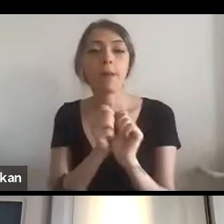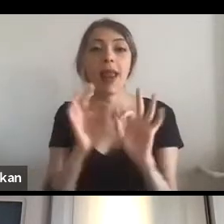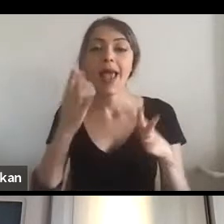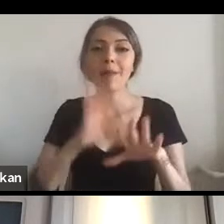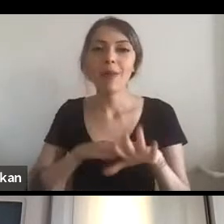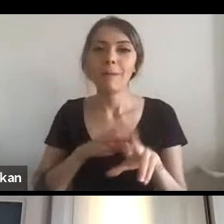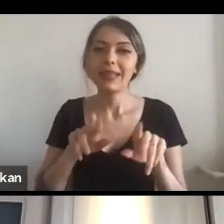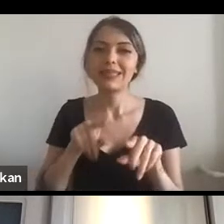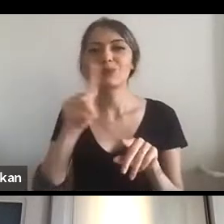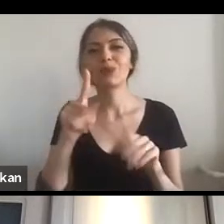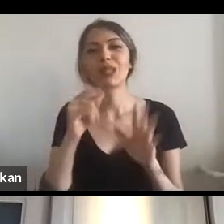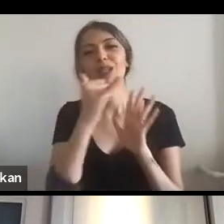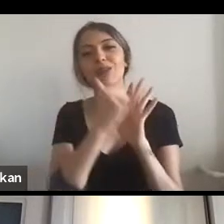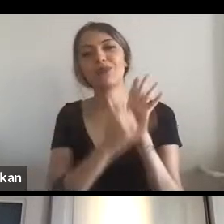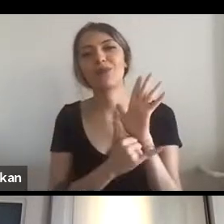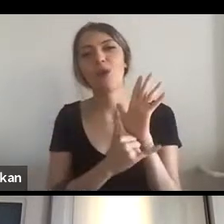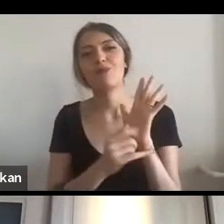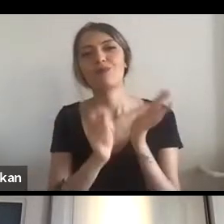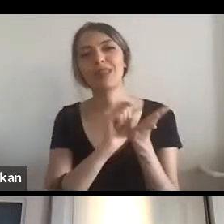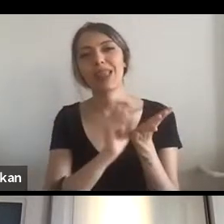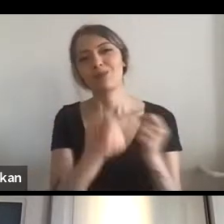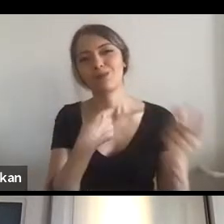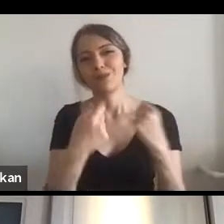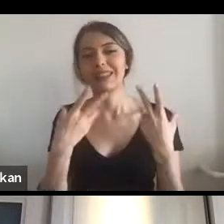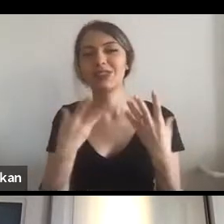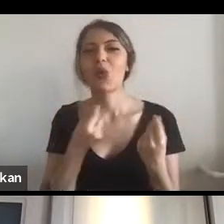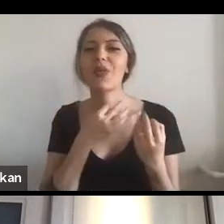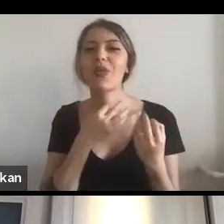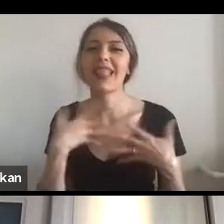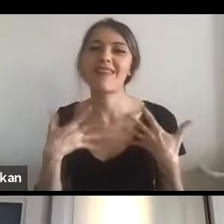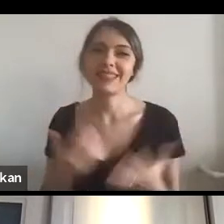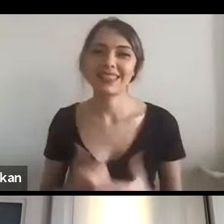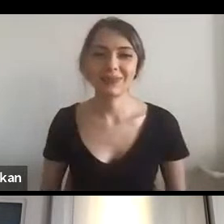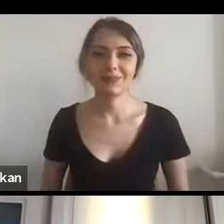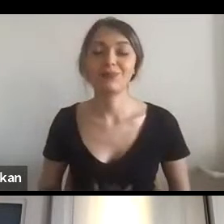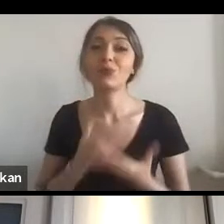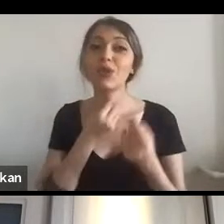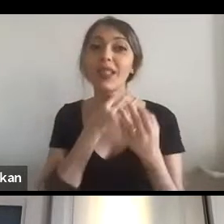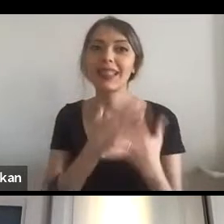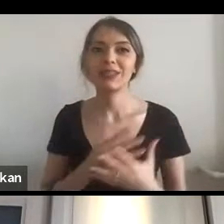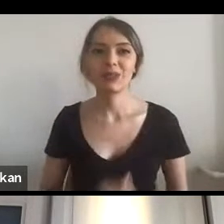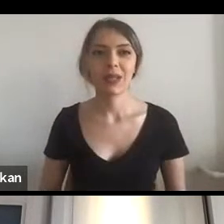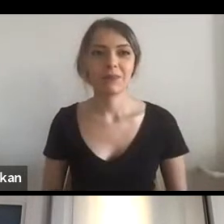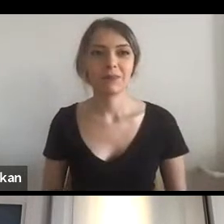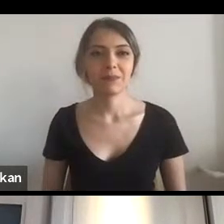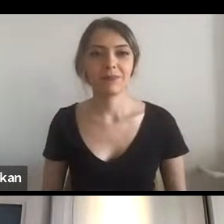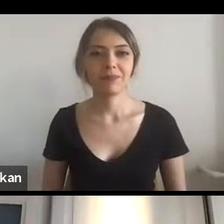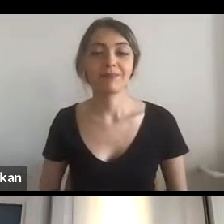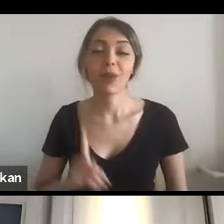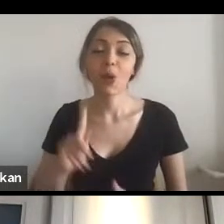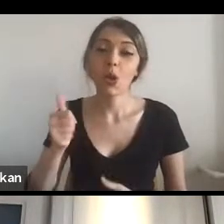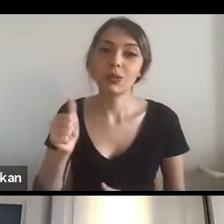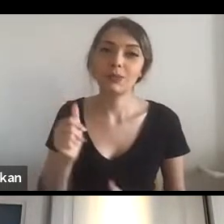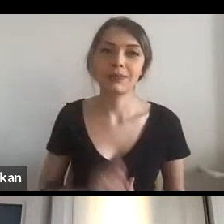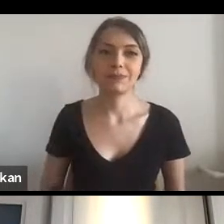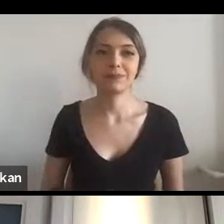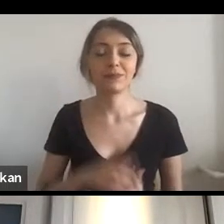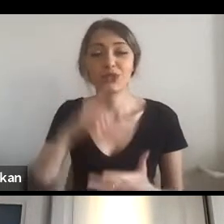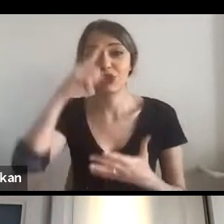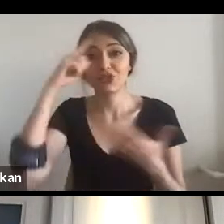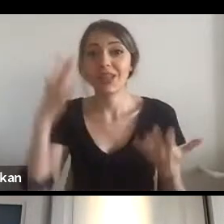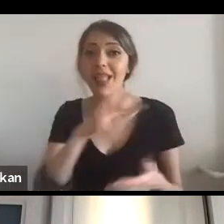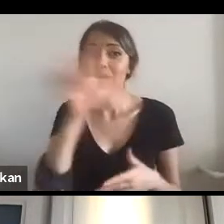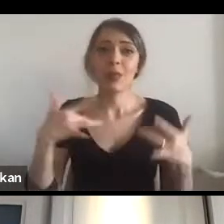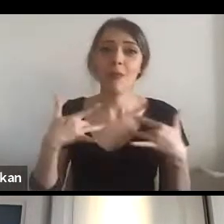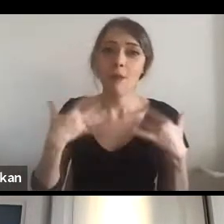soruyoruz. Teşekkürler. Çok sağ ol Fırat. O zaman umuyorum hepiniz